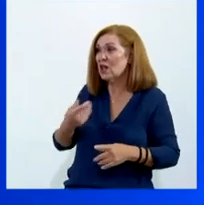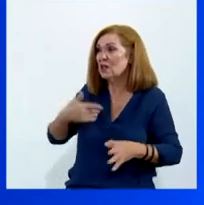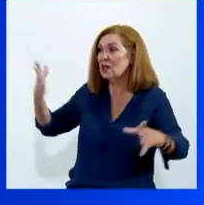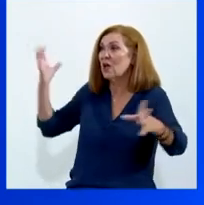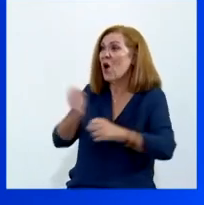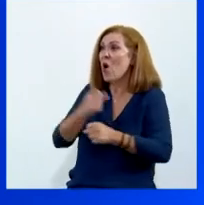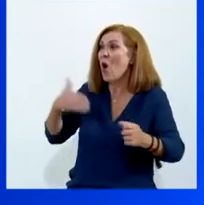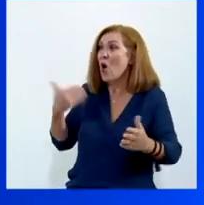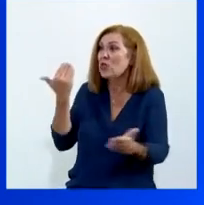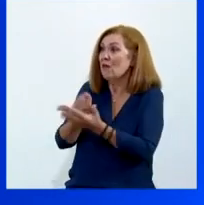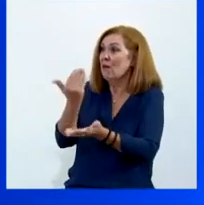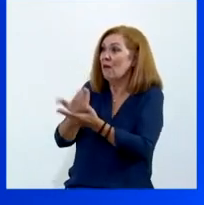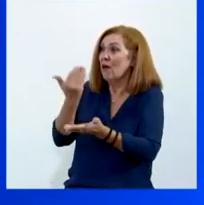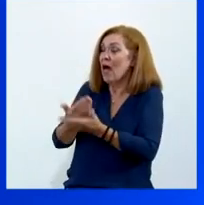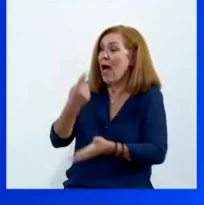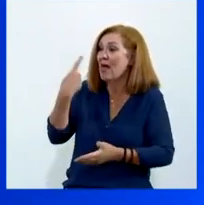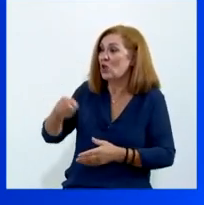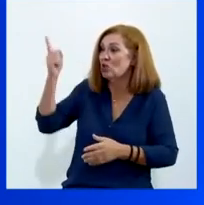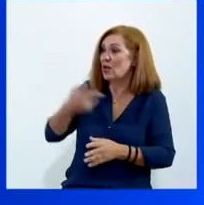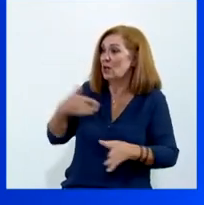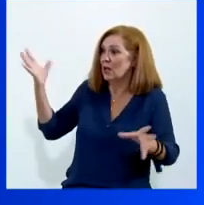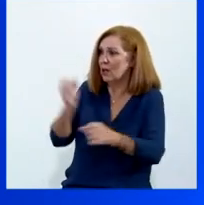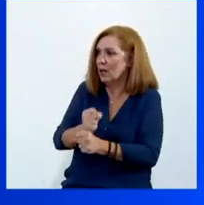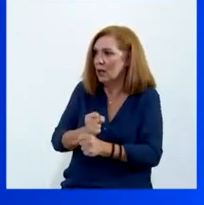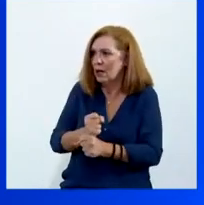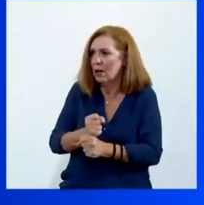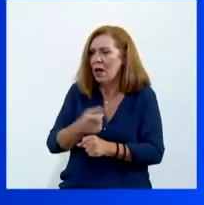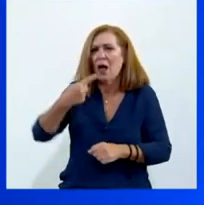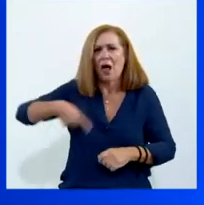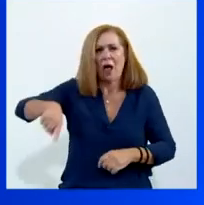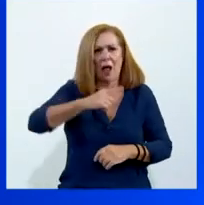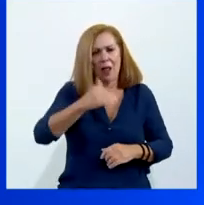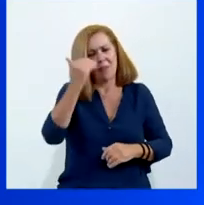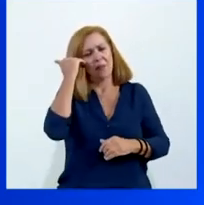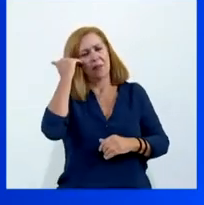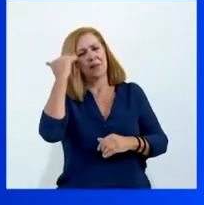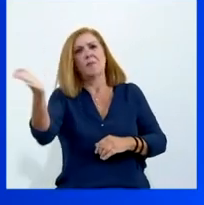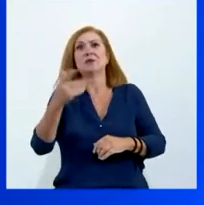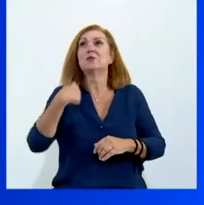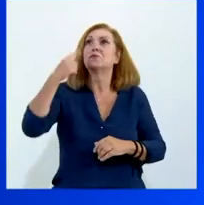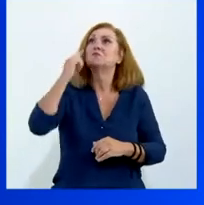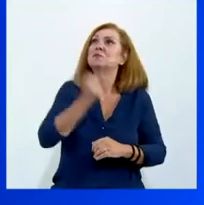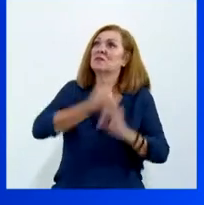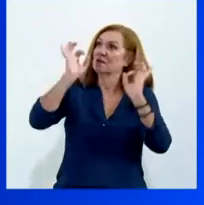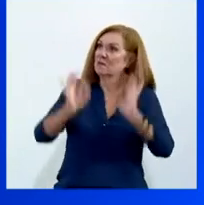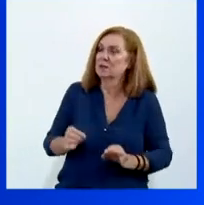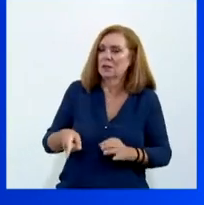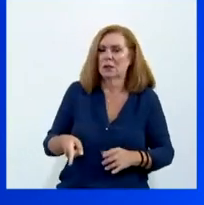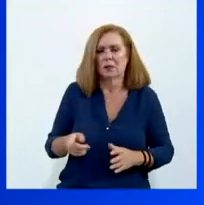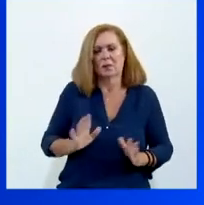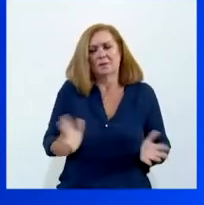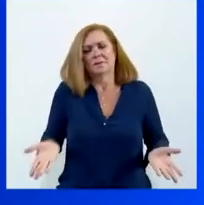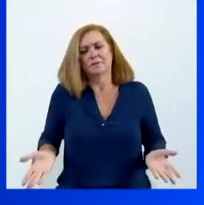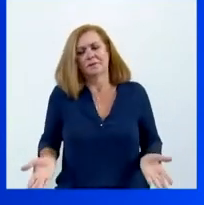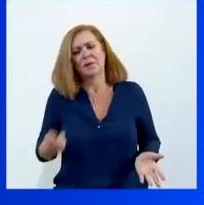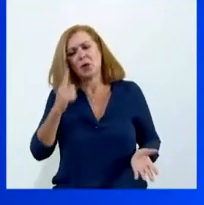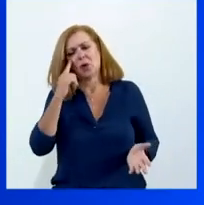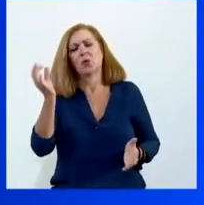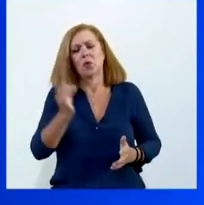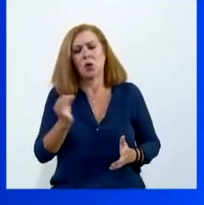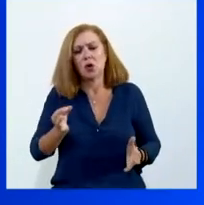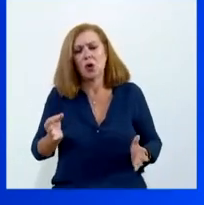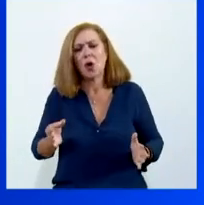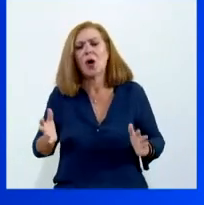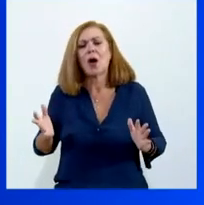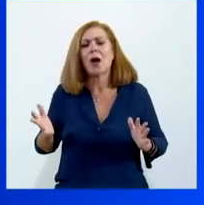των διεκδικήσεών του. Νομίζω λέω το αυτονόητο. Άρα αυτές οι αμοιβές, ίσως δεν,